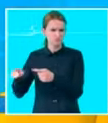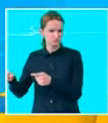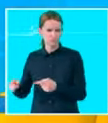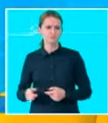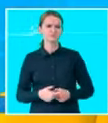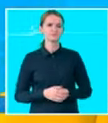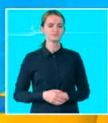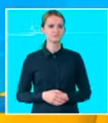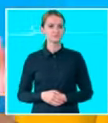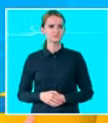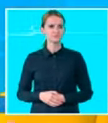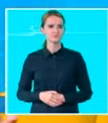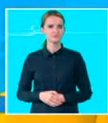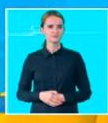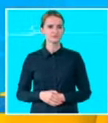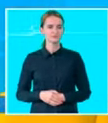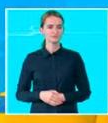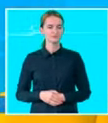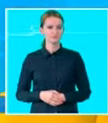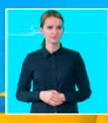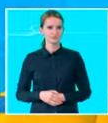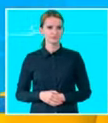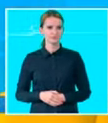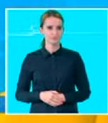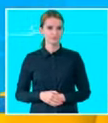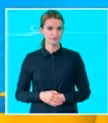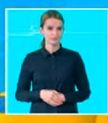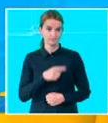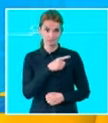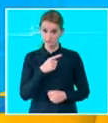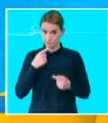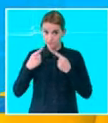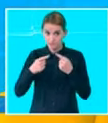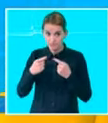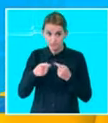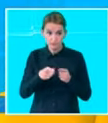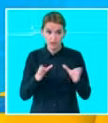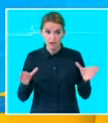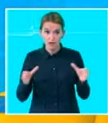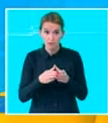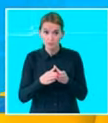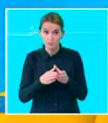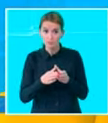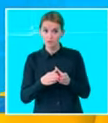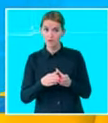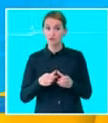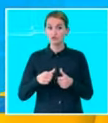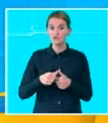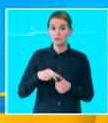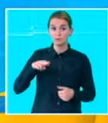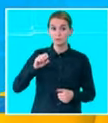убедена, казвайки, че в екипа си с Лозан Панов, вие се чувствате абсолютно свободна да защитавате позициите, които винаги